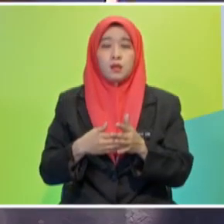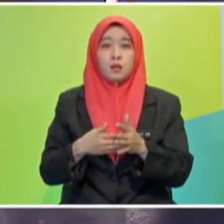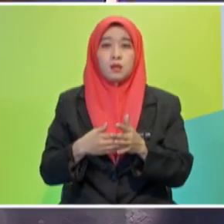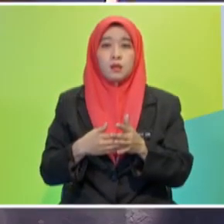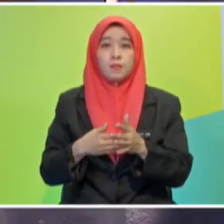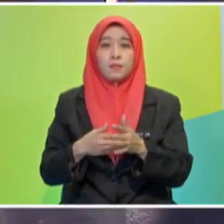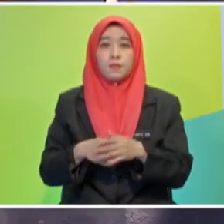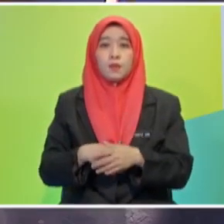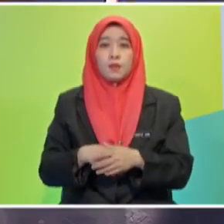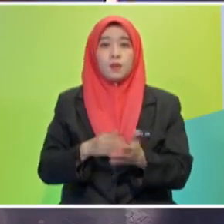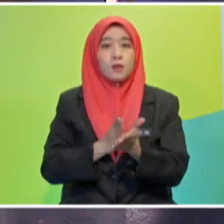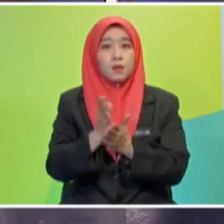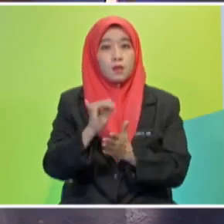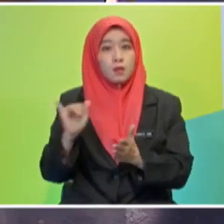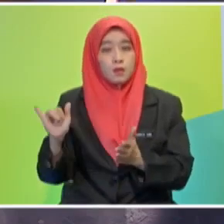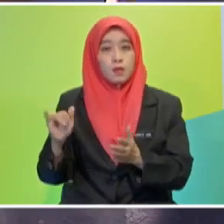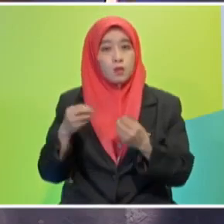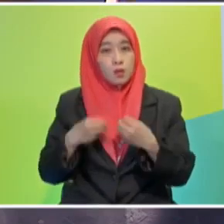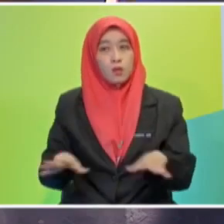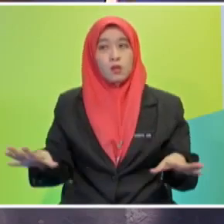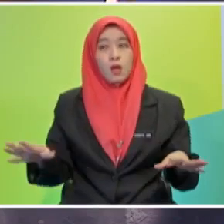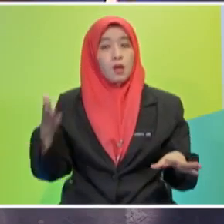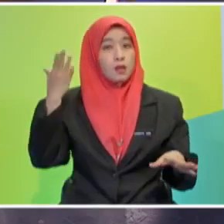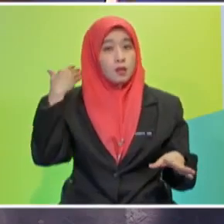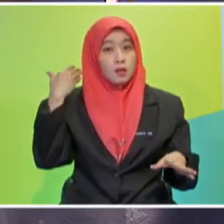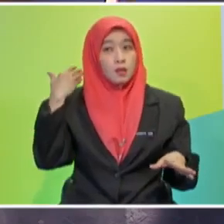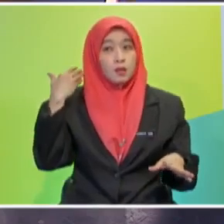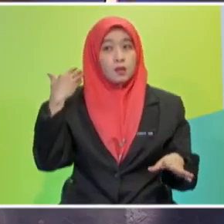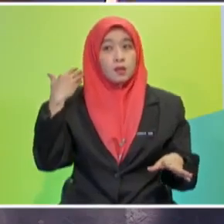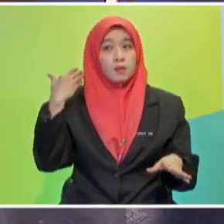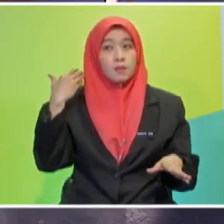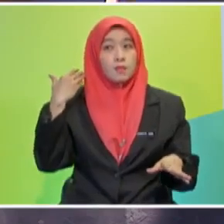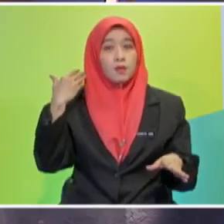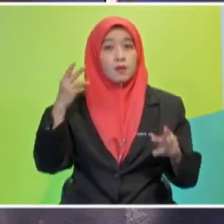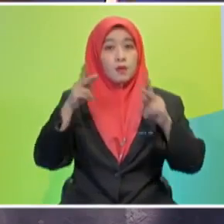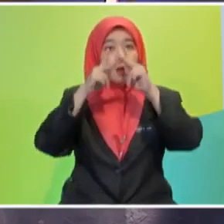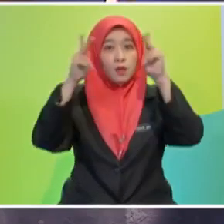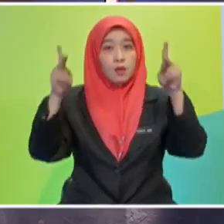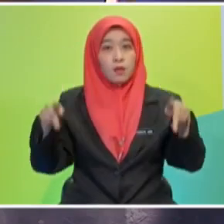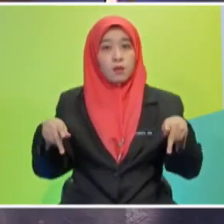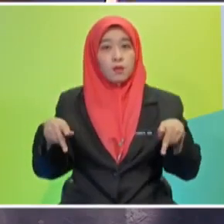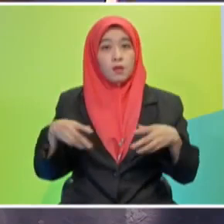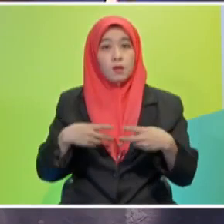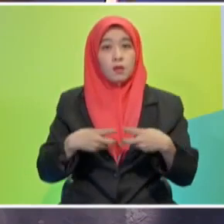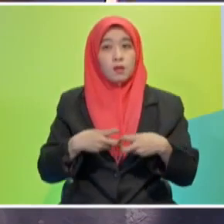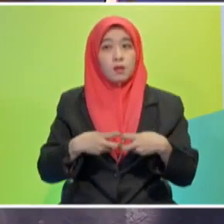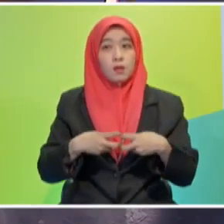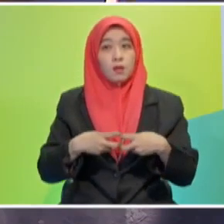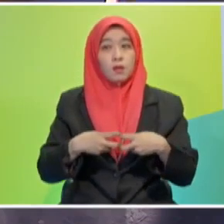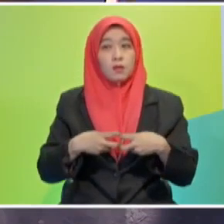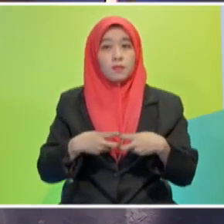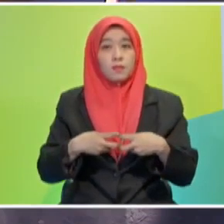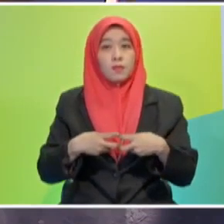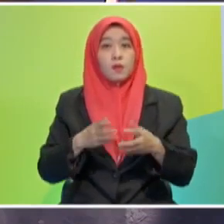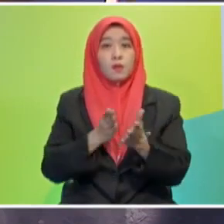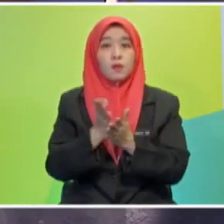cikgu. Okey, seterusnya kita dah selesai awal tadi kita dah jawab komponen elektrik, kemudian elektronik.